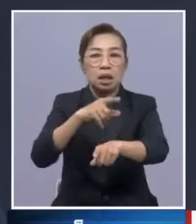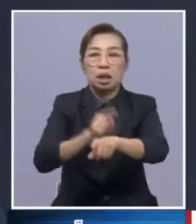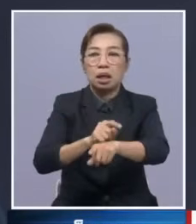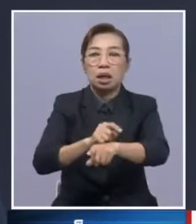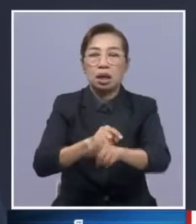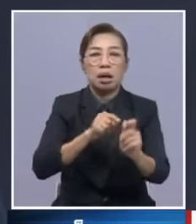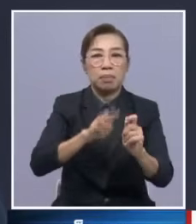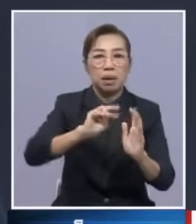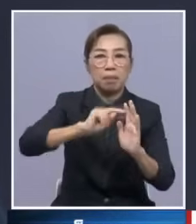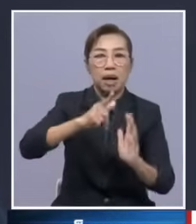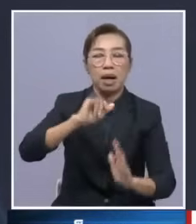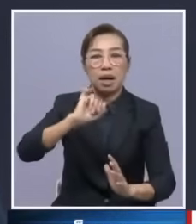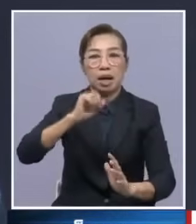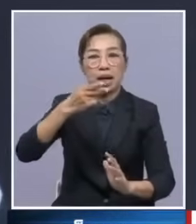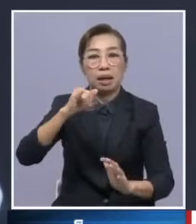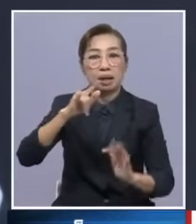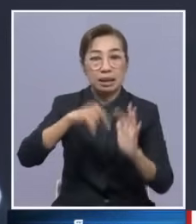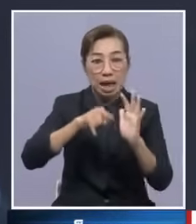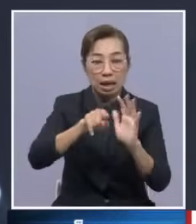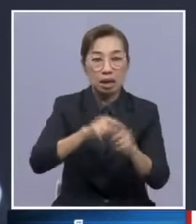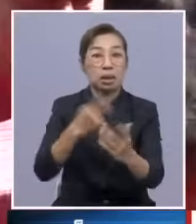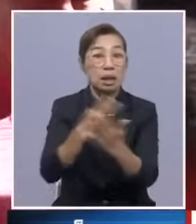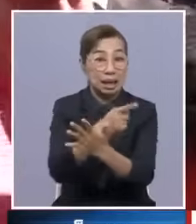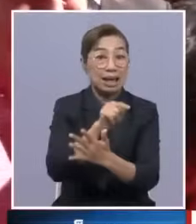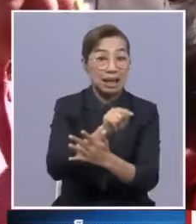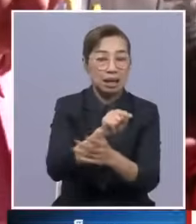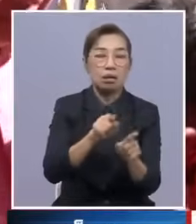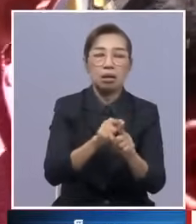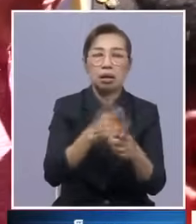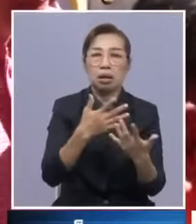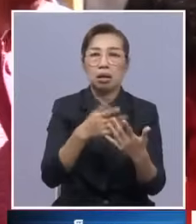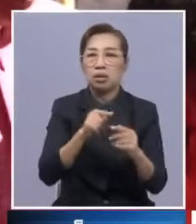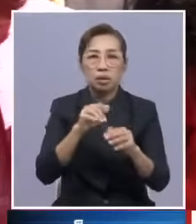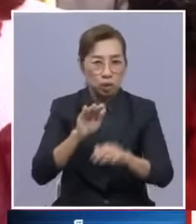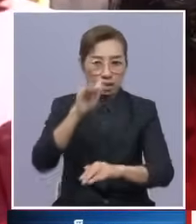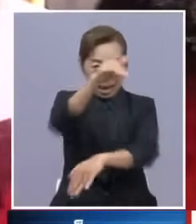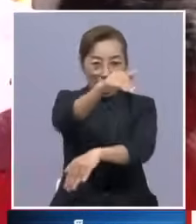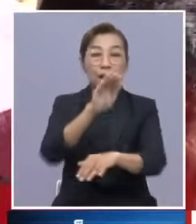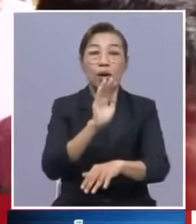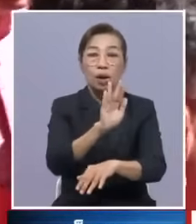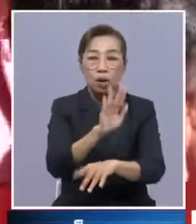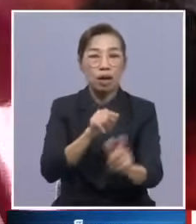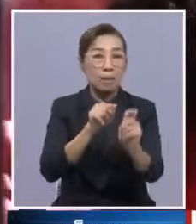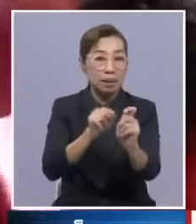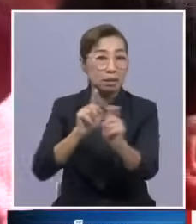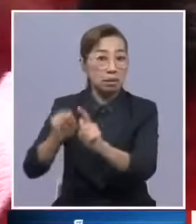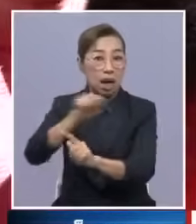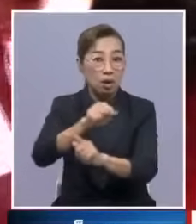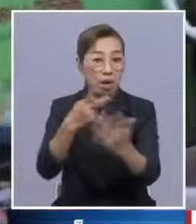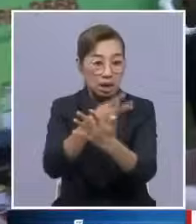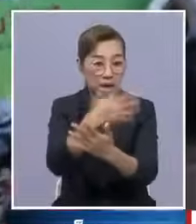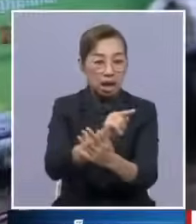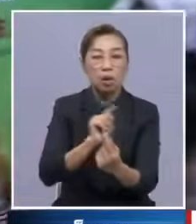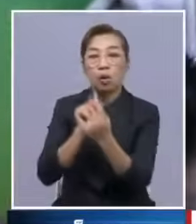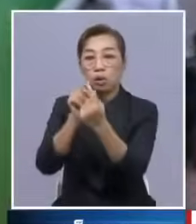นบุรีหรือ M81ที่ทางแยกต่างระดับท่ามะกาทางแยกต่างระดับท่าม่วงแล้วจะเดินทางไปยังบ้านพัก